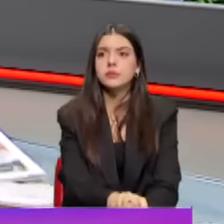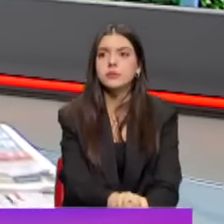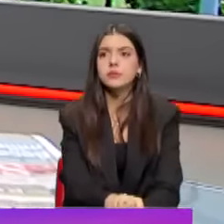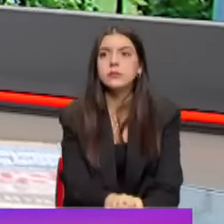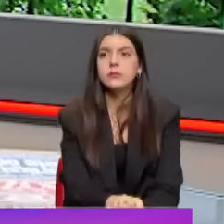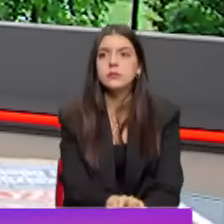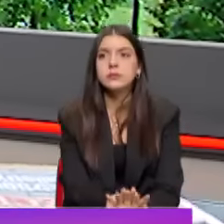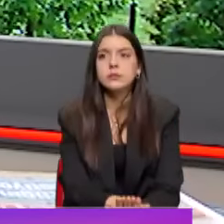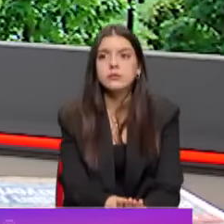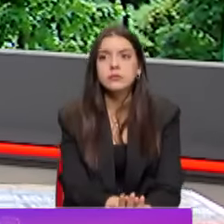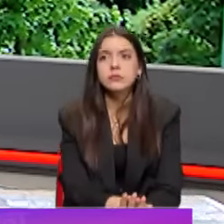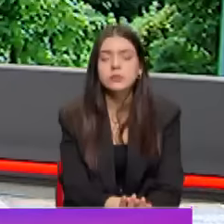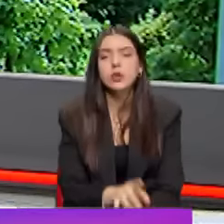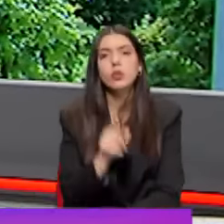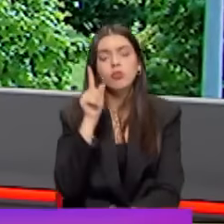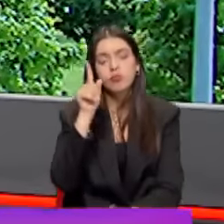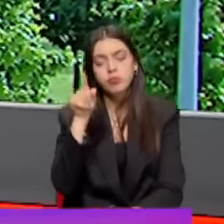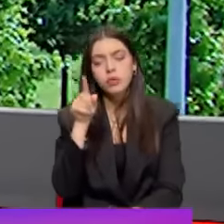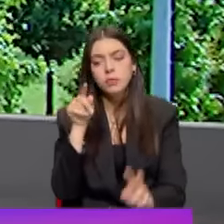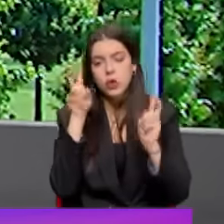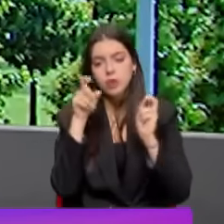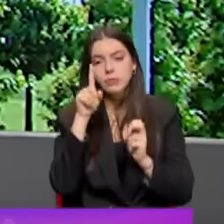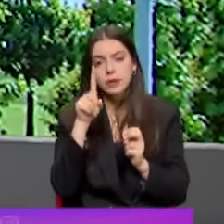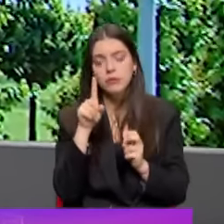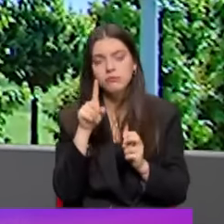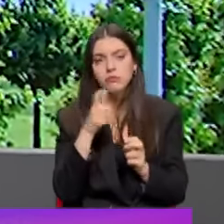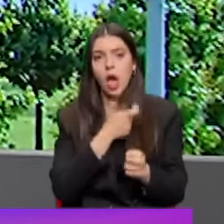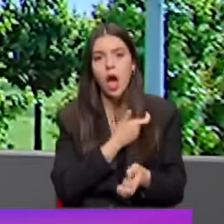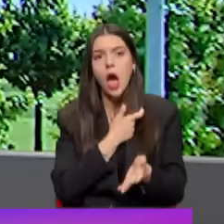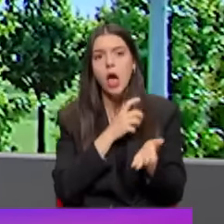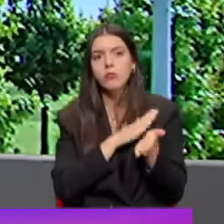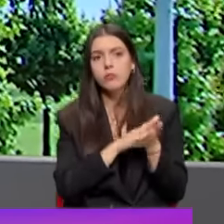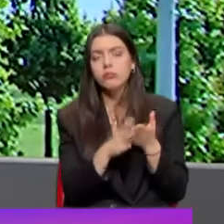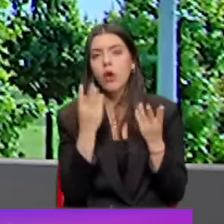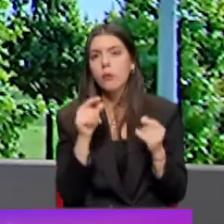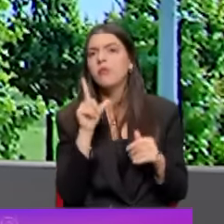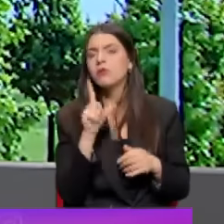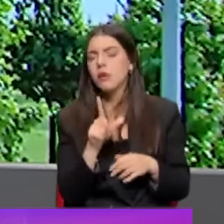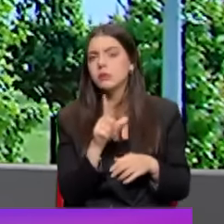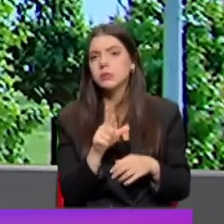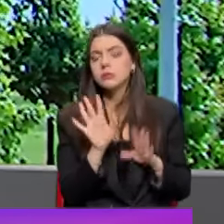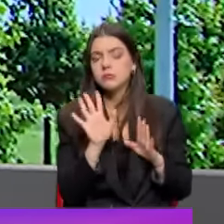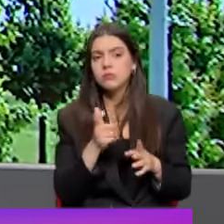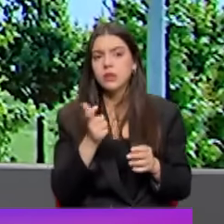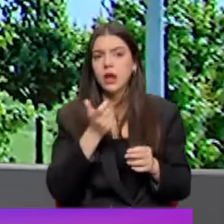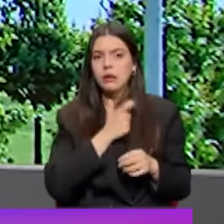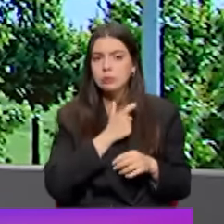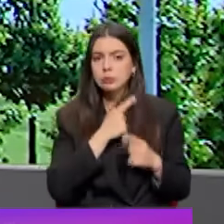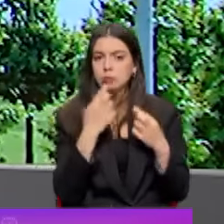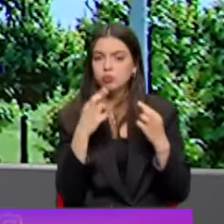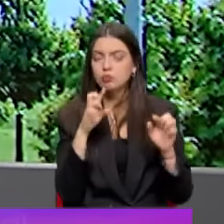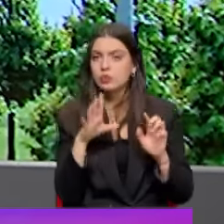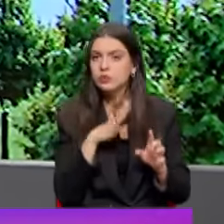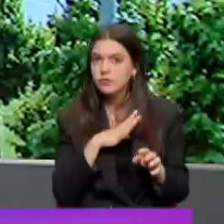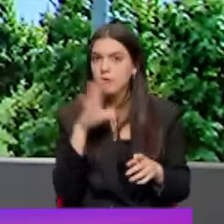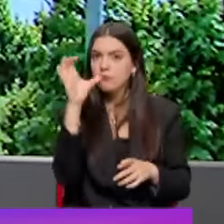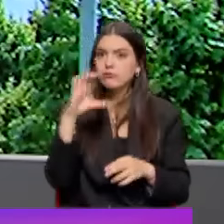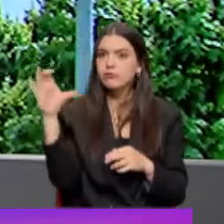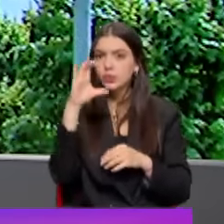biliyoruz Bununla ilgili bir yasal zemine ihtiyaç var sevgili izleyenler Hani yasaların boşluğundan oluşan Turizm